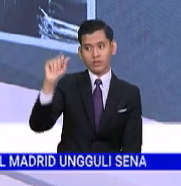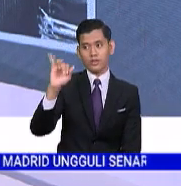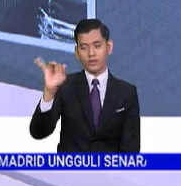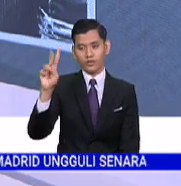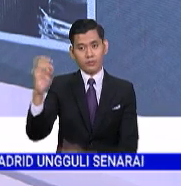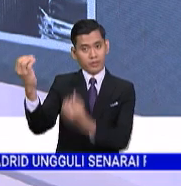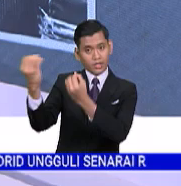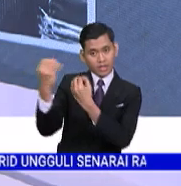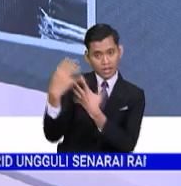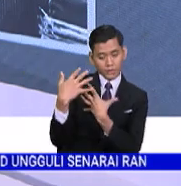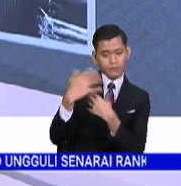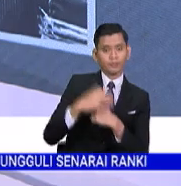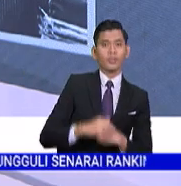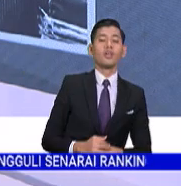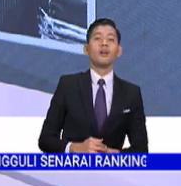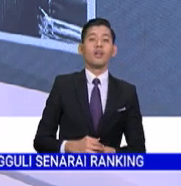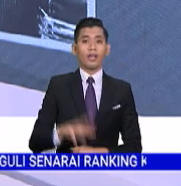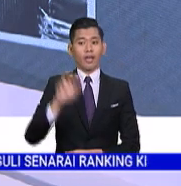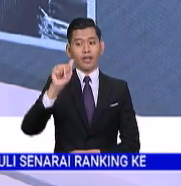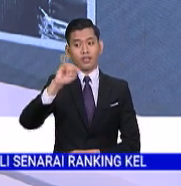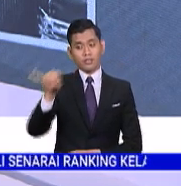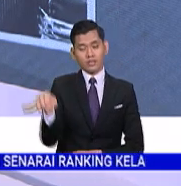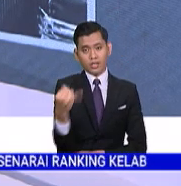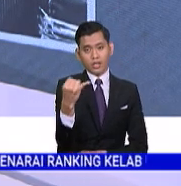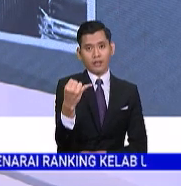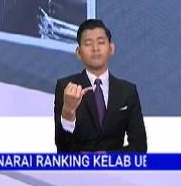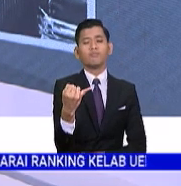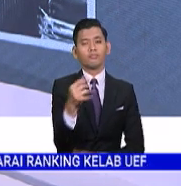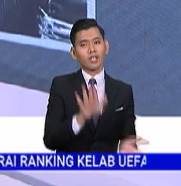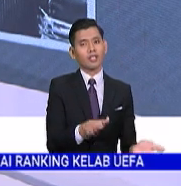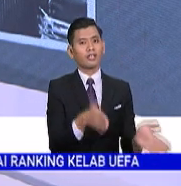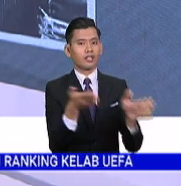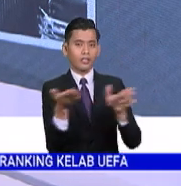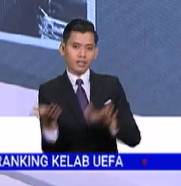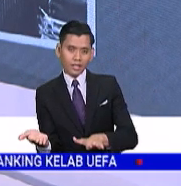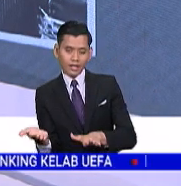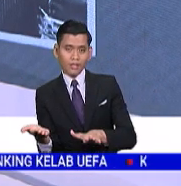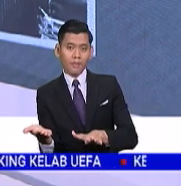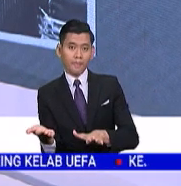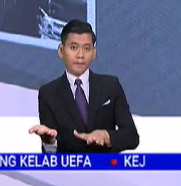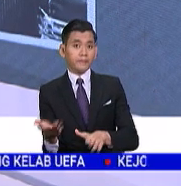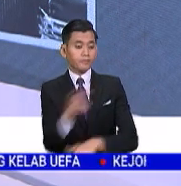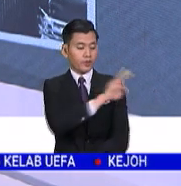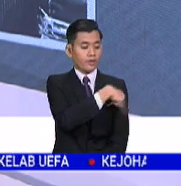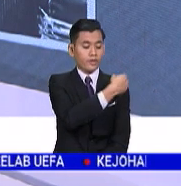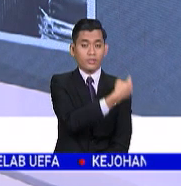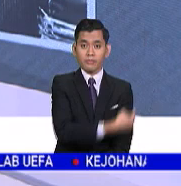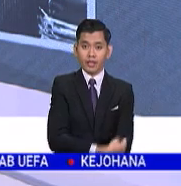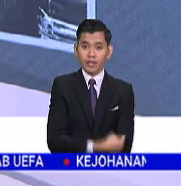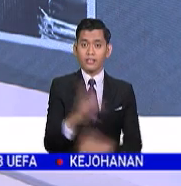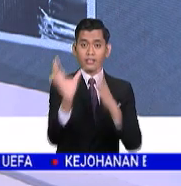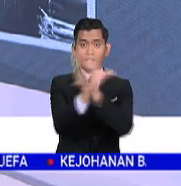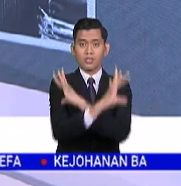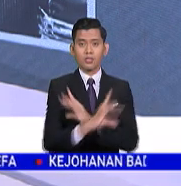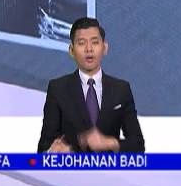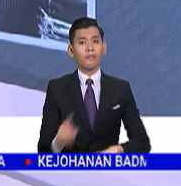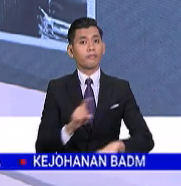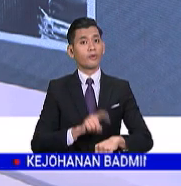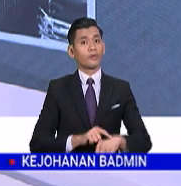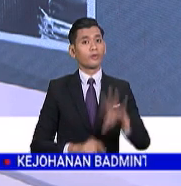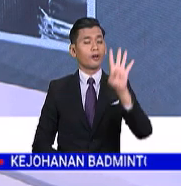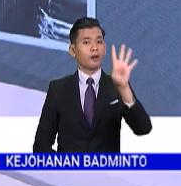Azman yang lebih dikenali sebagai AJ menghembuskan nafas terakhir di Hospital Umum Sarawak kira-kira